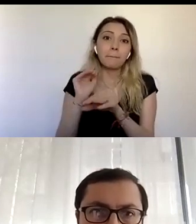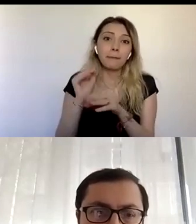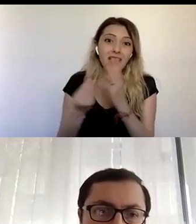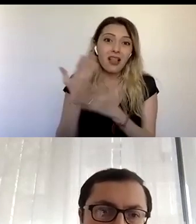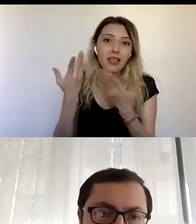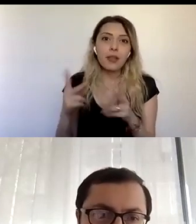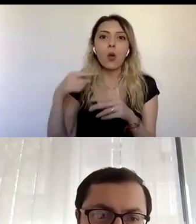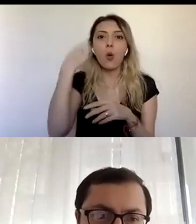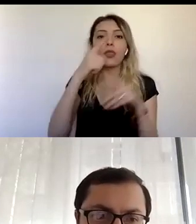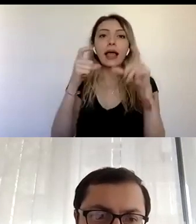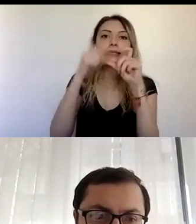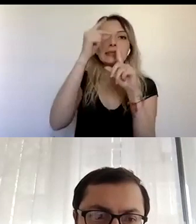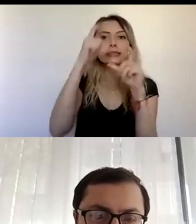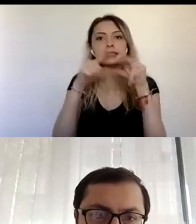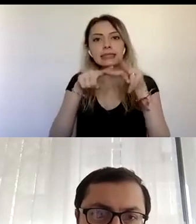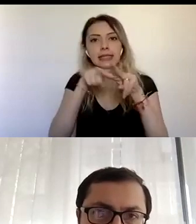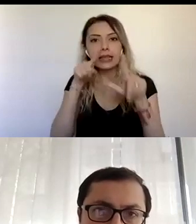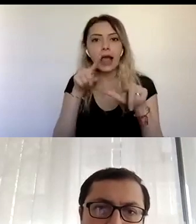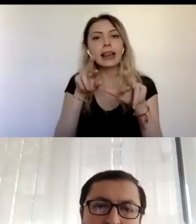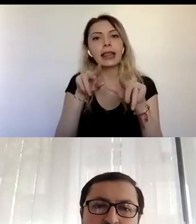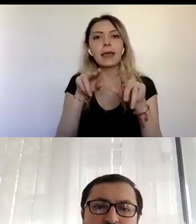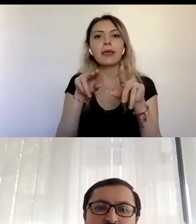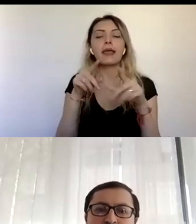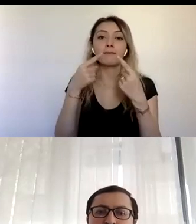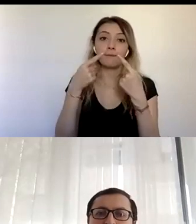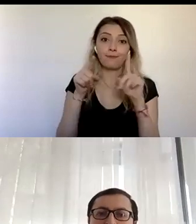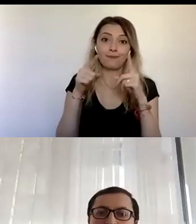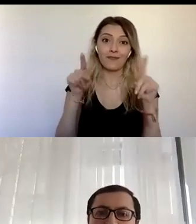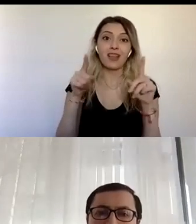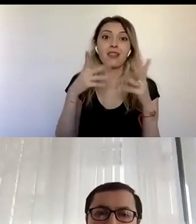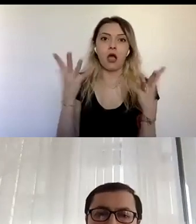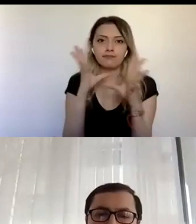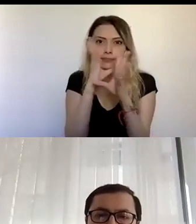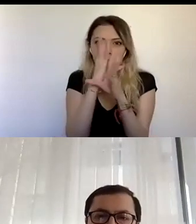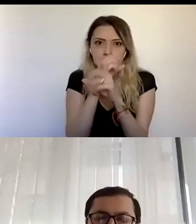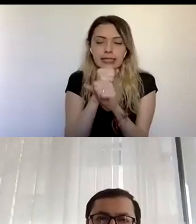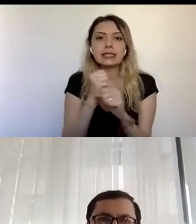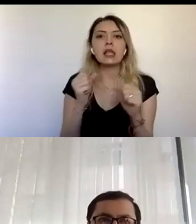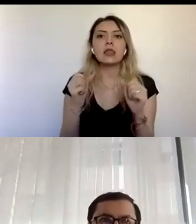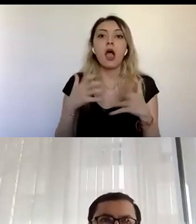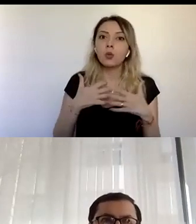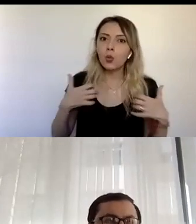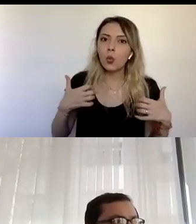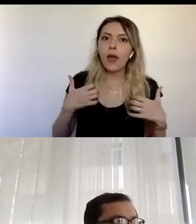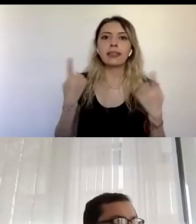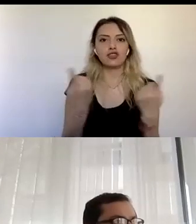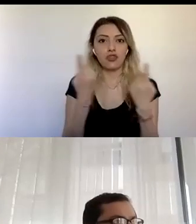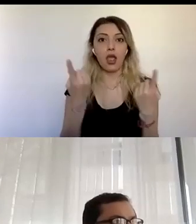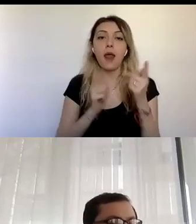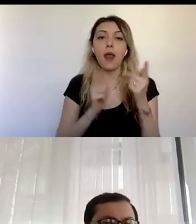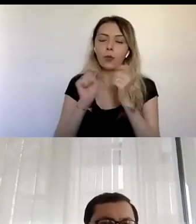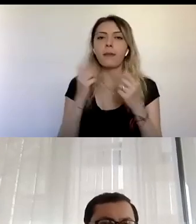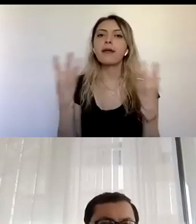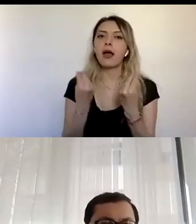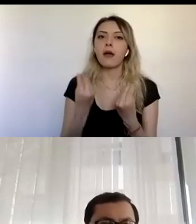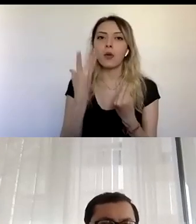Var mıdır? Evet. Bazı davalarda neden Signal kullanıyorsunuz gibi gazetecilere sorulan sorular oldu.